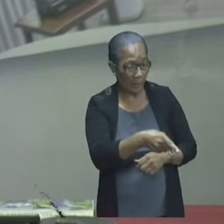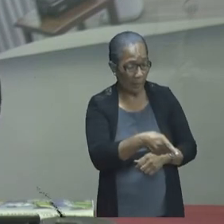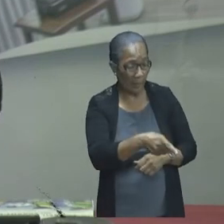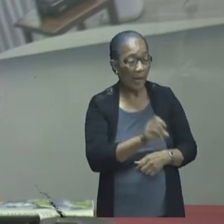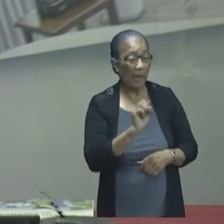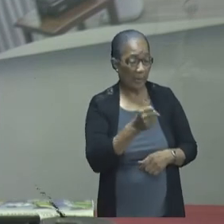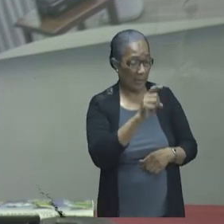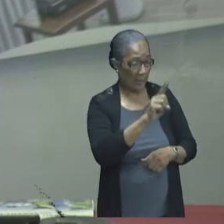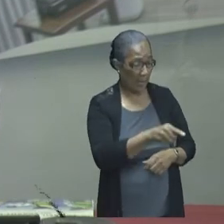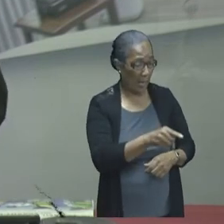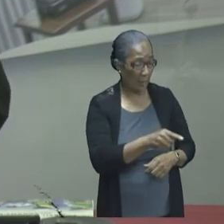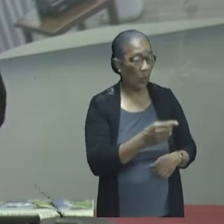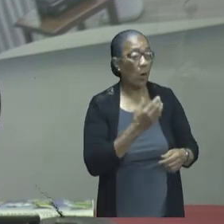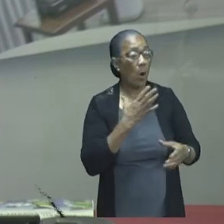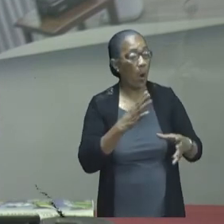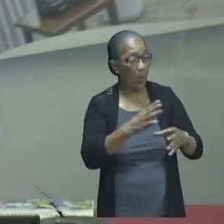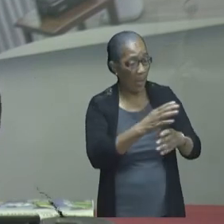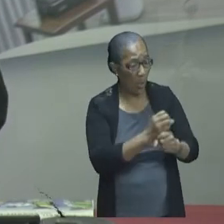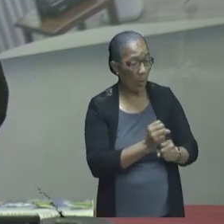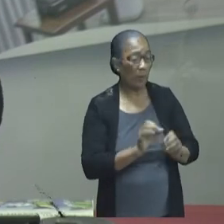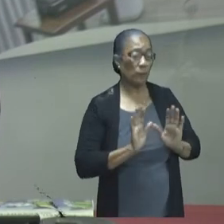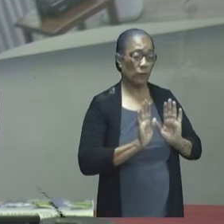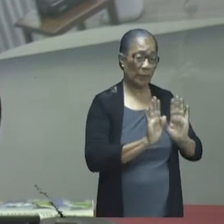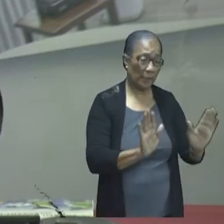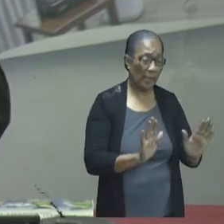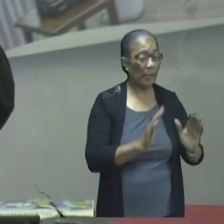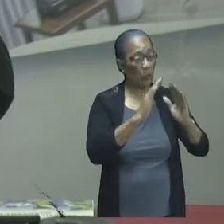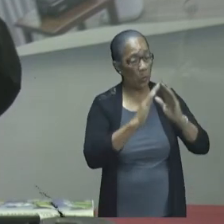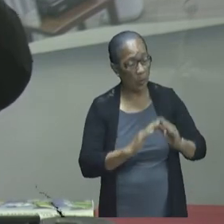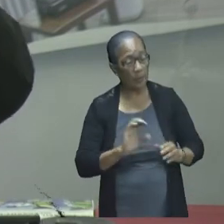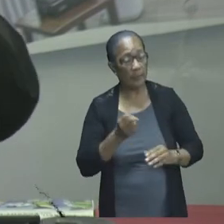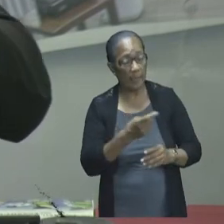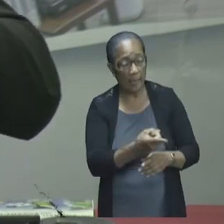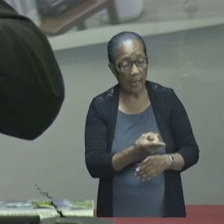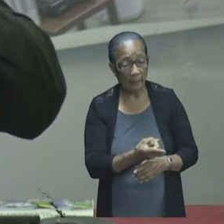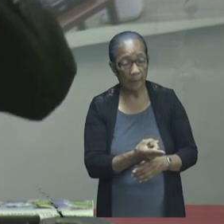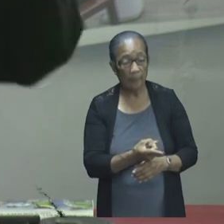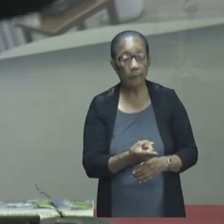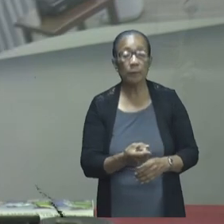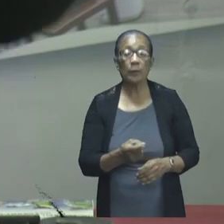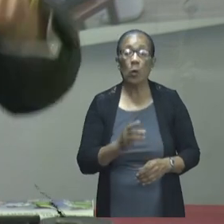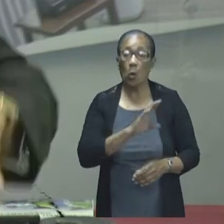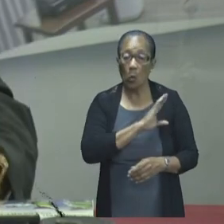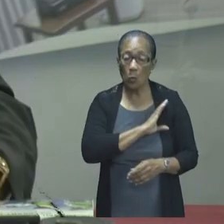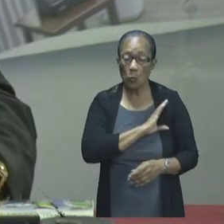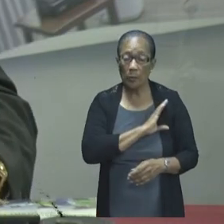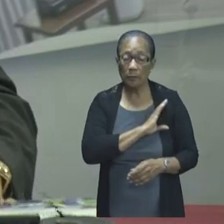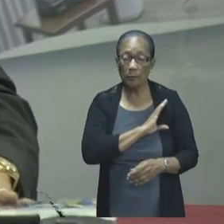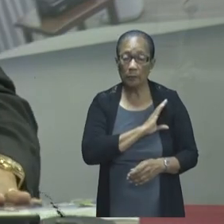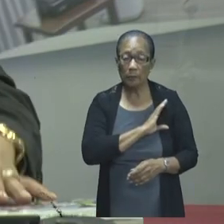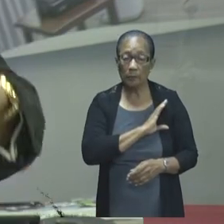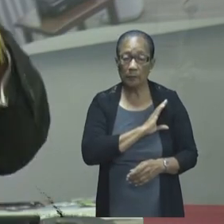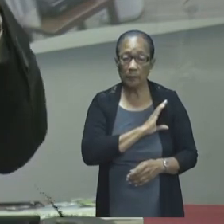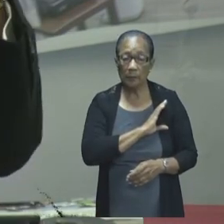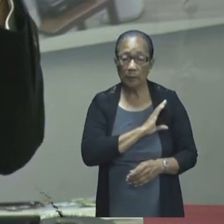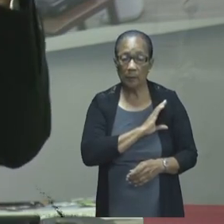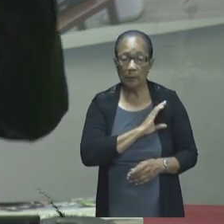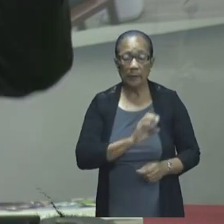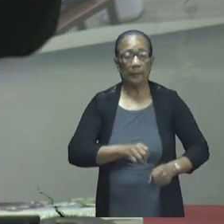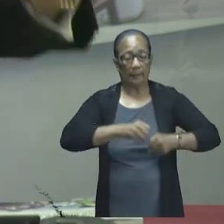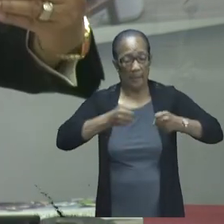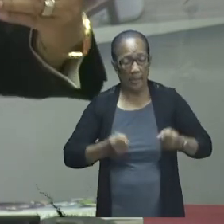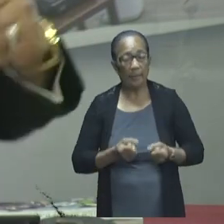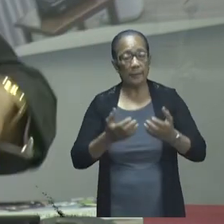me aanmelden daar kan ik beschermen vinden daar ben ik onderdak vinden daar en opvoeder vinden vanuit de hulp we zijn er ook en de en en acties zijn om